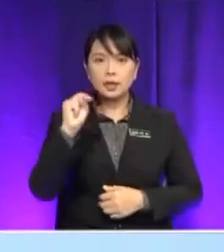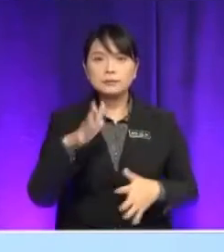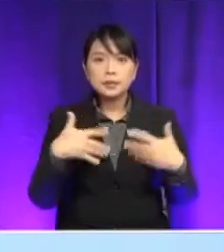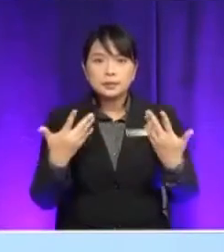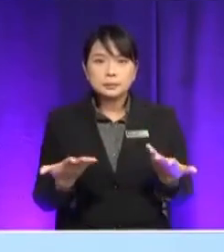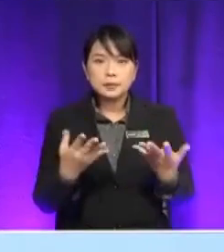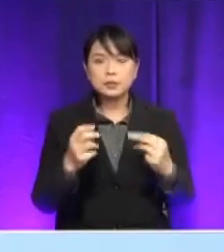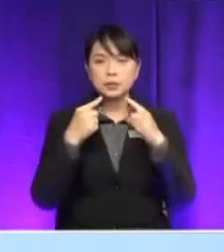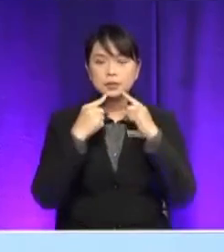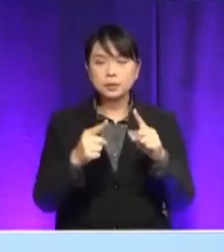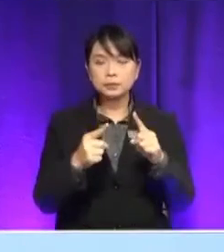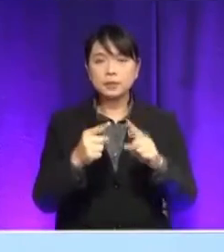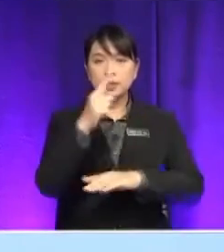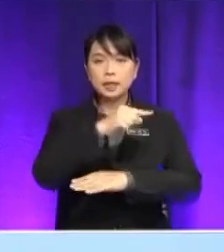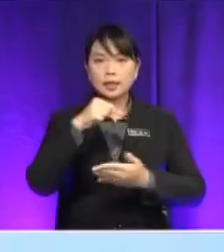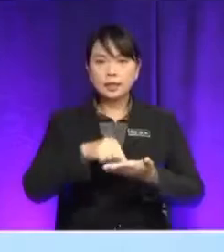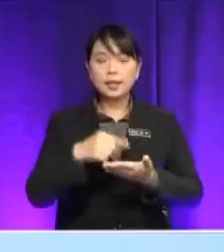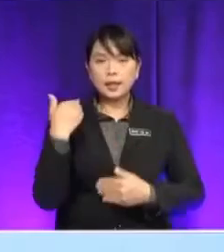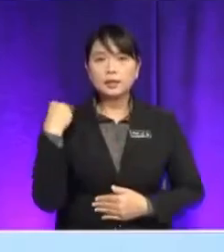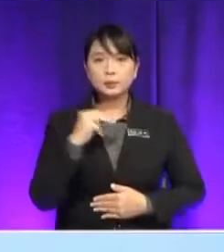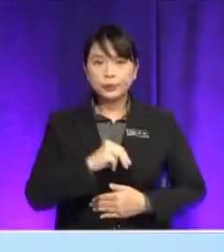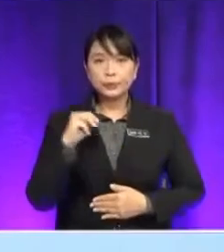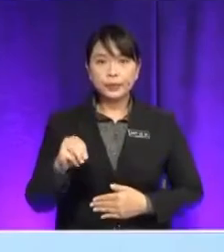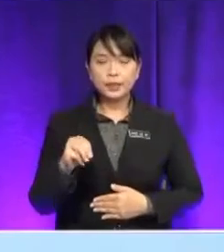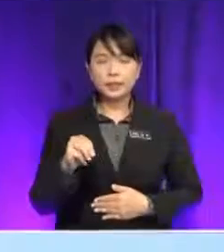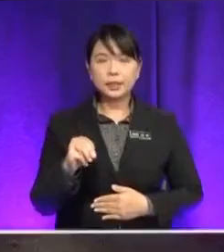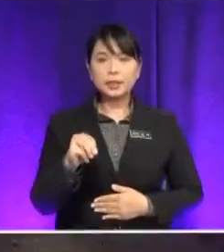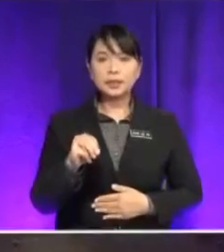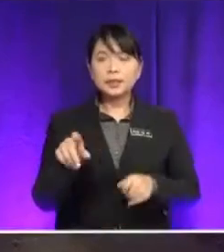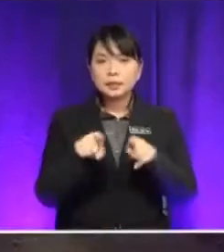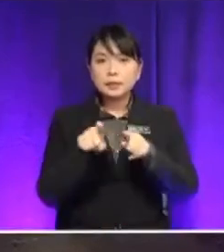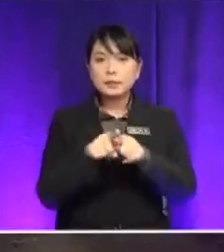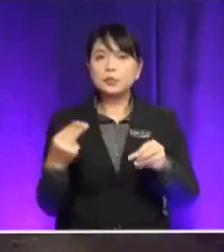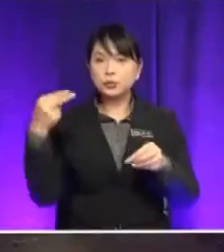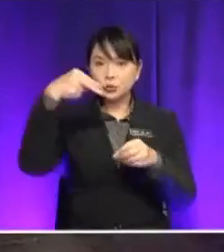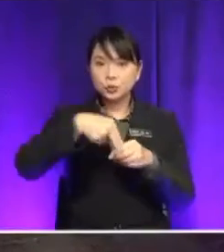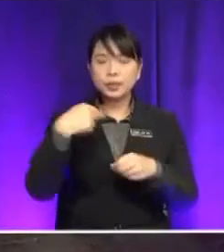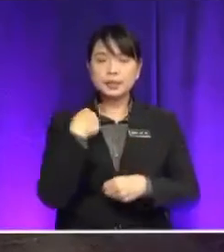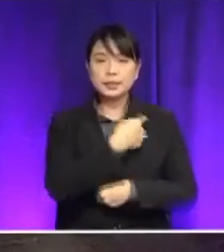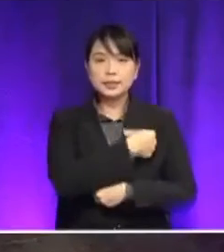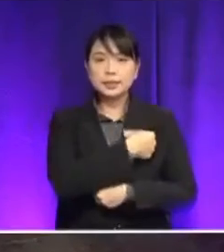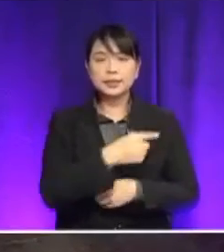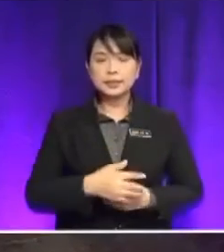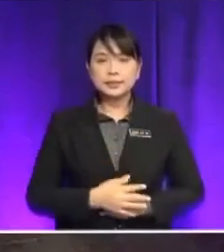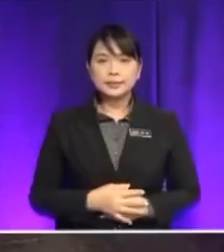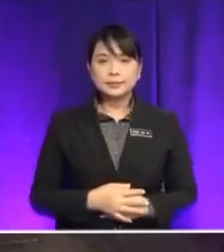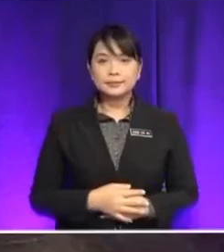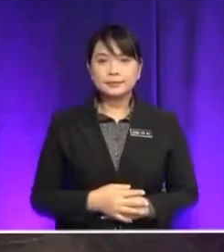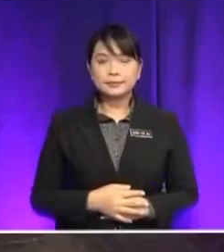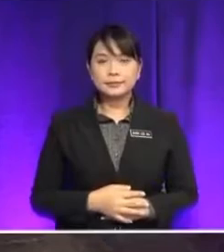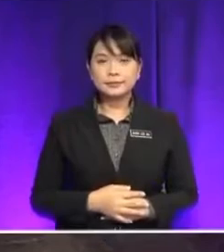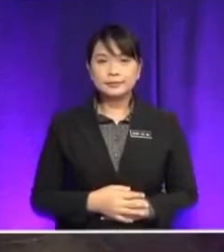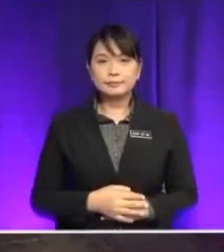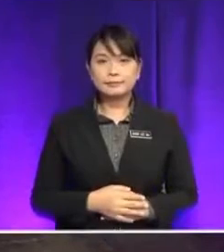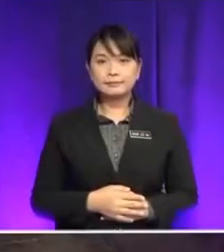Ah ini memperkenalkan anakmu Jinggo daripada Terengganu betul Iya betul Akmal siapa mohon hahaha hihihi